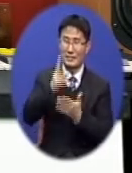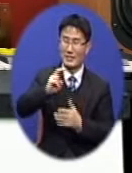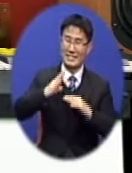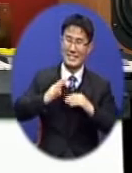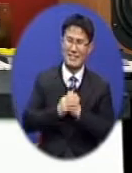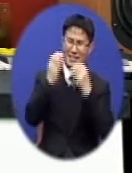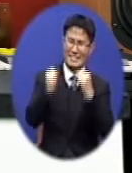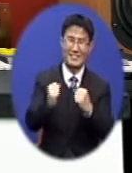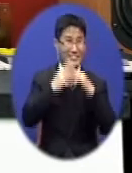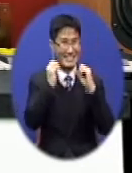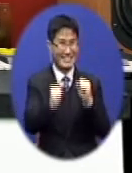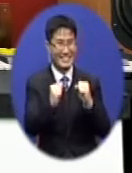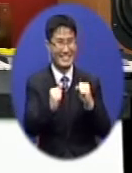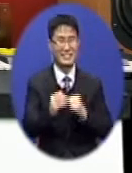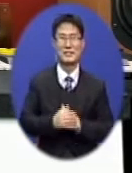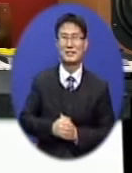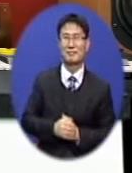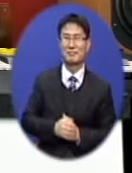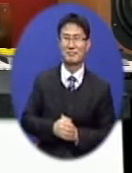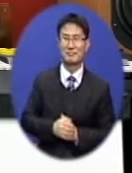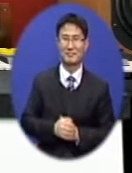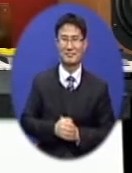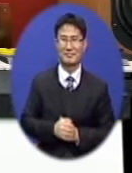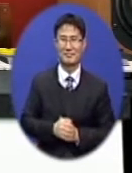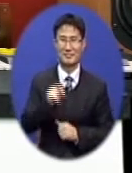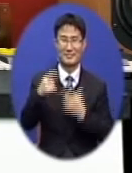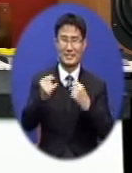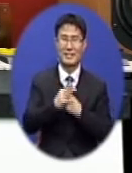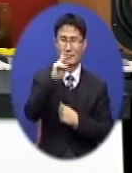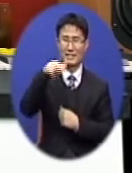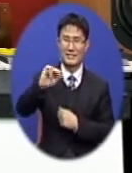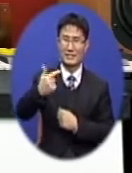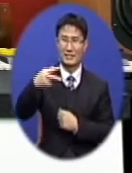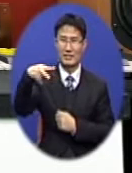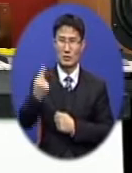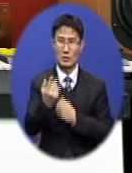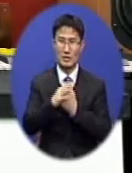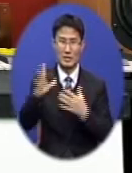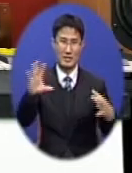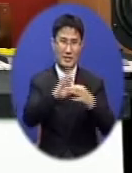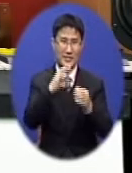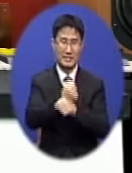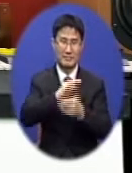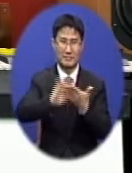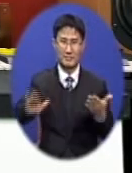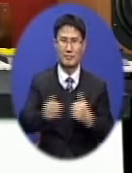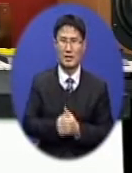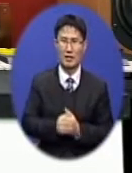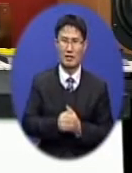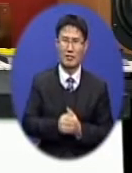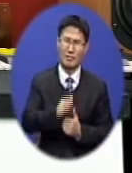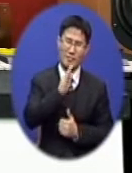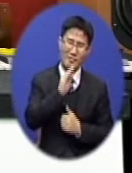노래자랑 화이팅. 화이팅. 네, 이렇게 박진도 씨와 또 연결을 해봤는데요. 네.